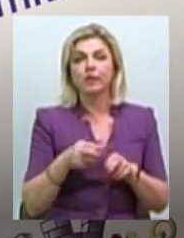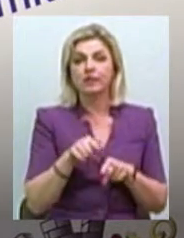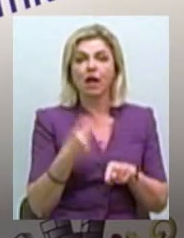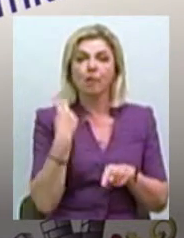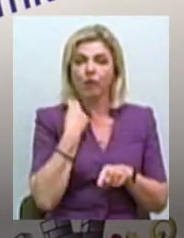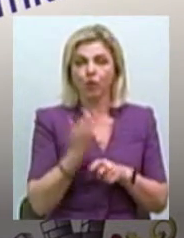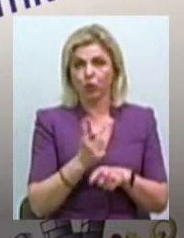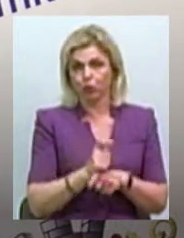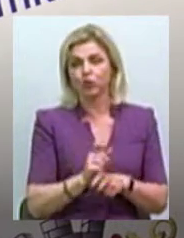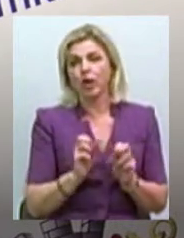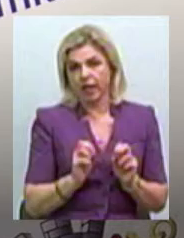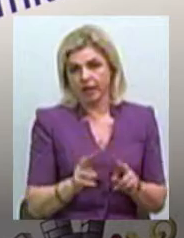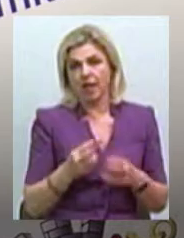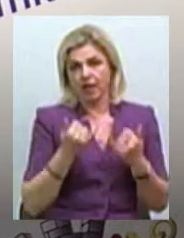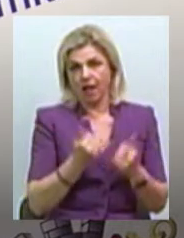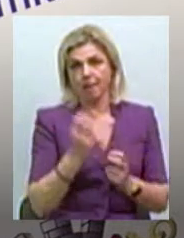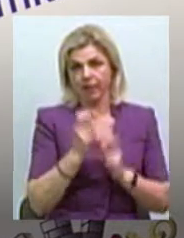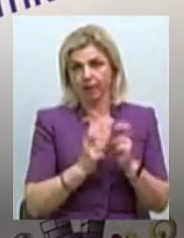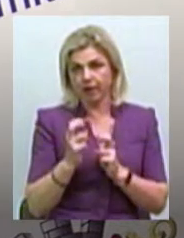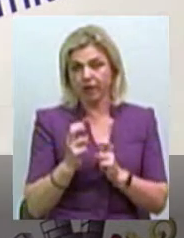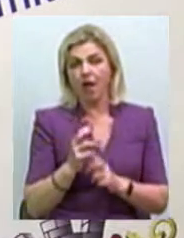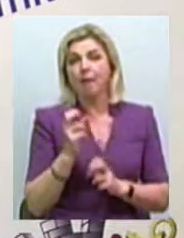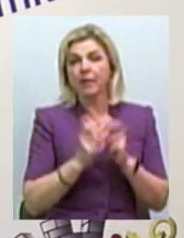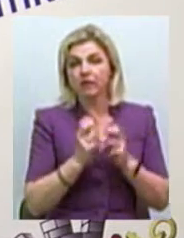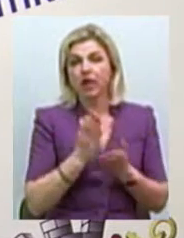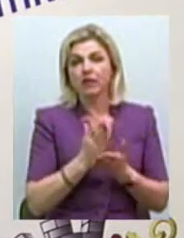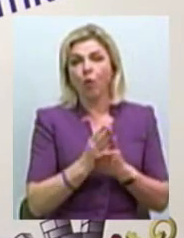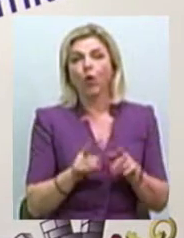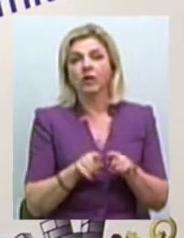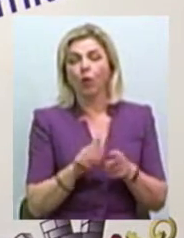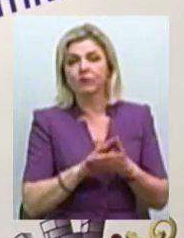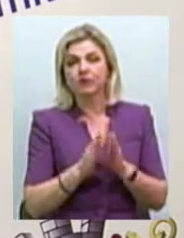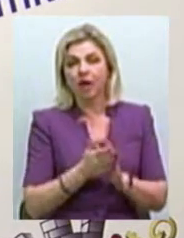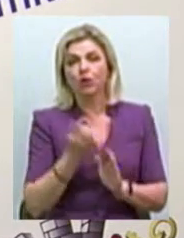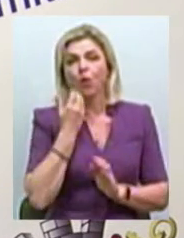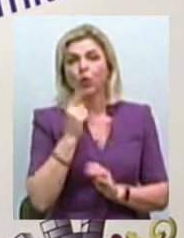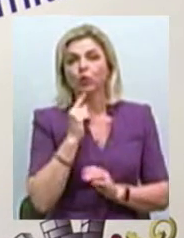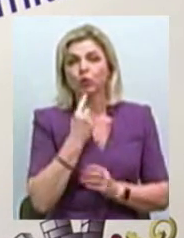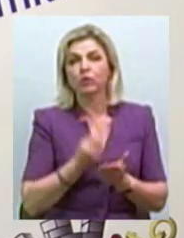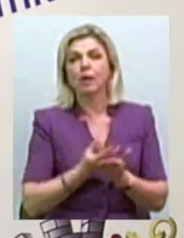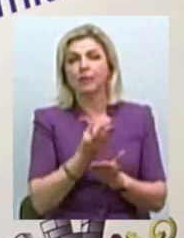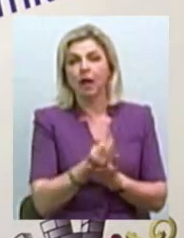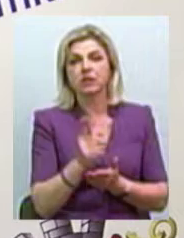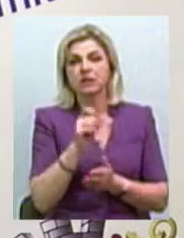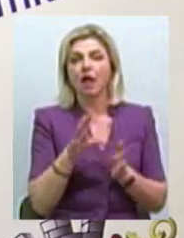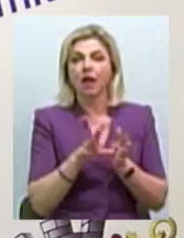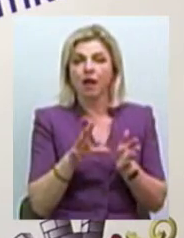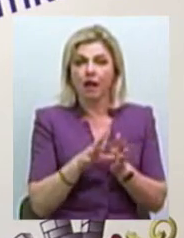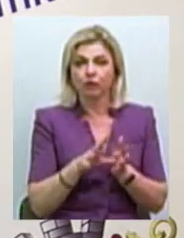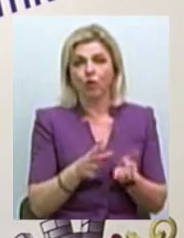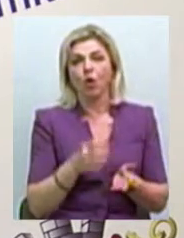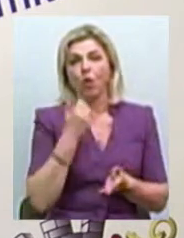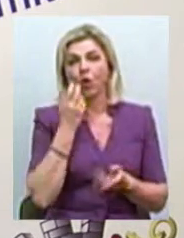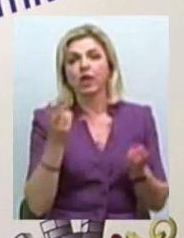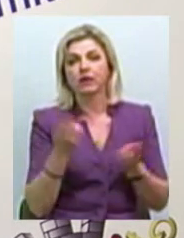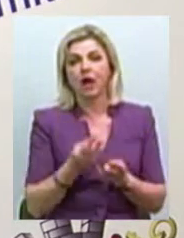дуже критичною для підприємства. Підприємство знаходиться в тому стані, коли дуже складно сплачувати за електроенергію, коли